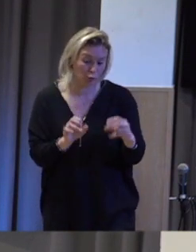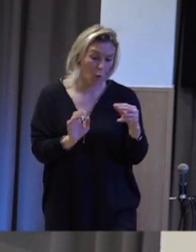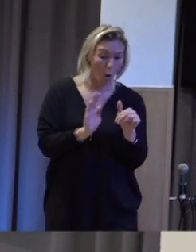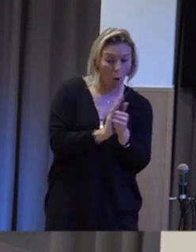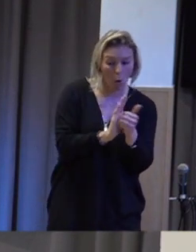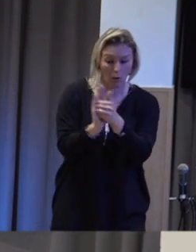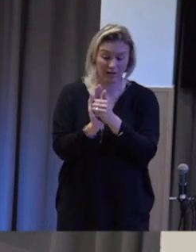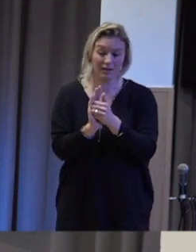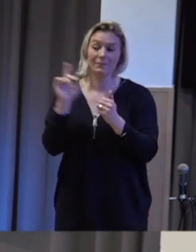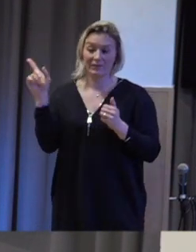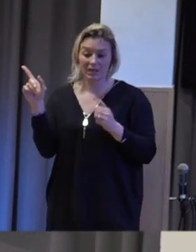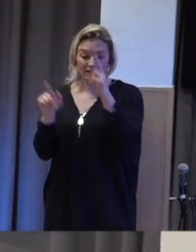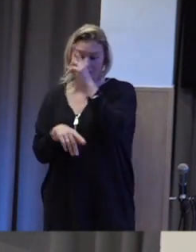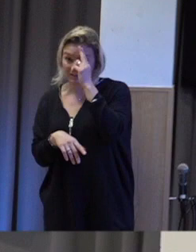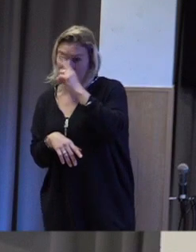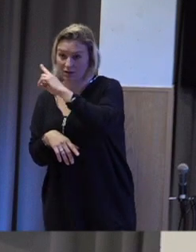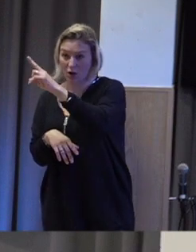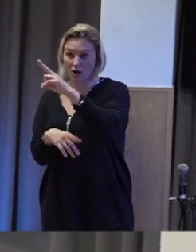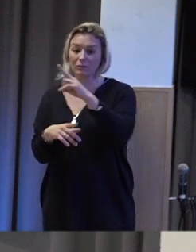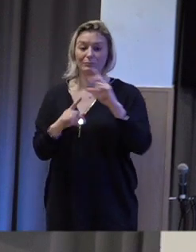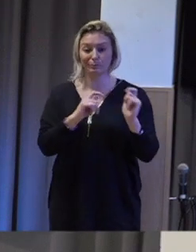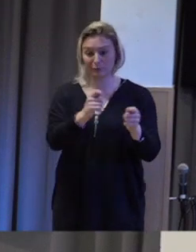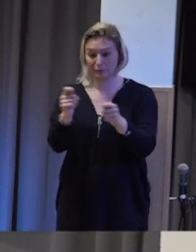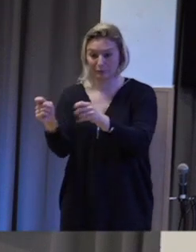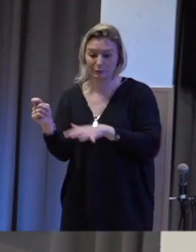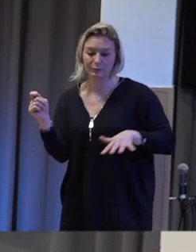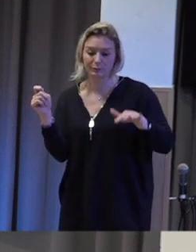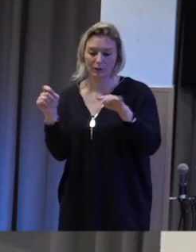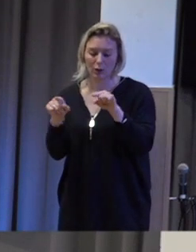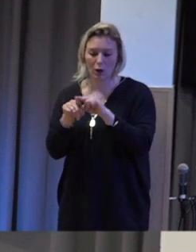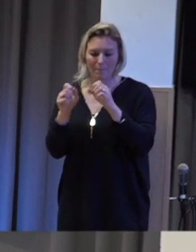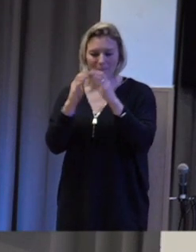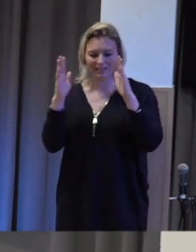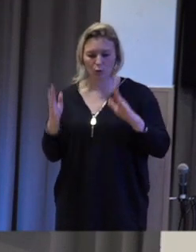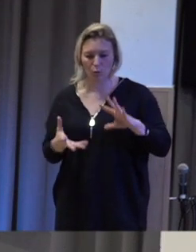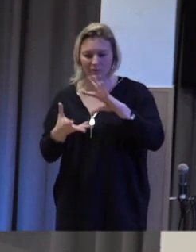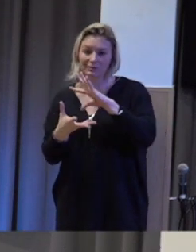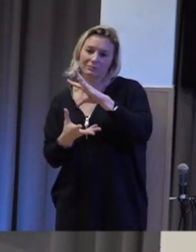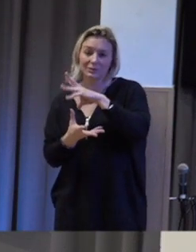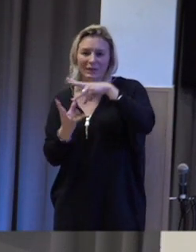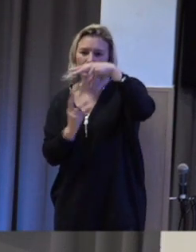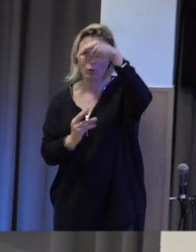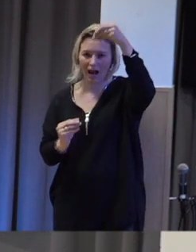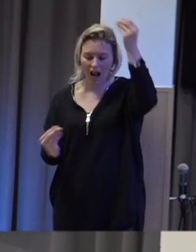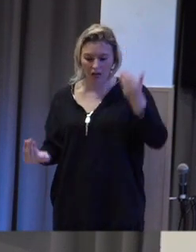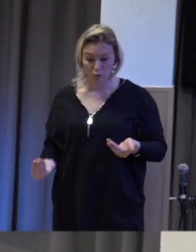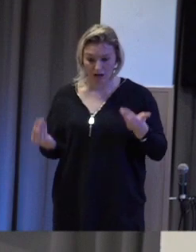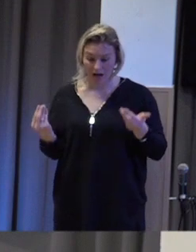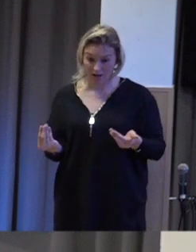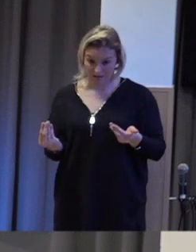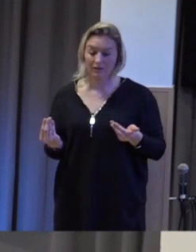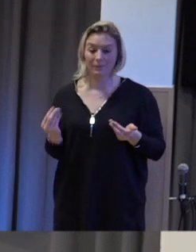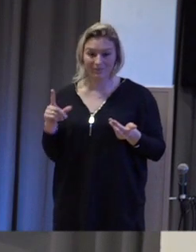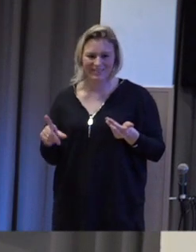Seigneur le donne à l'Assemblée, à la maison spirituelle actuelle de Dieu. Lorsque le Seigneur parle du cep et